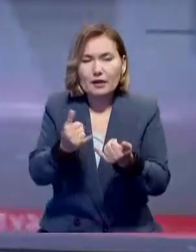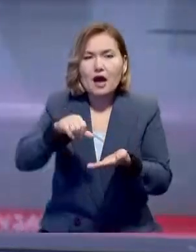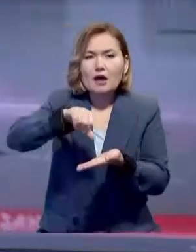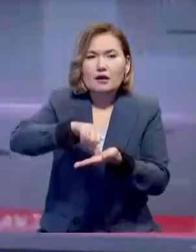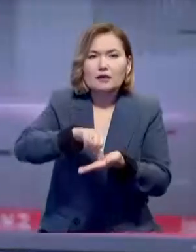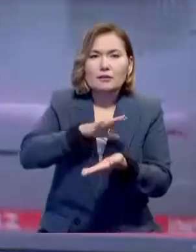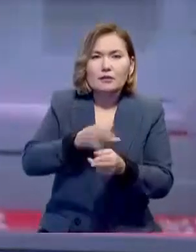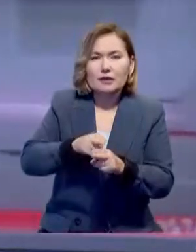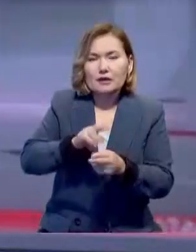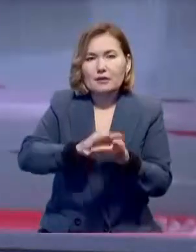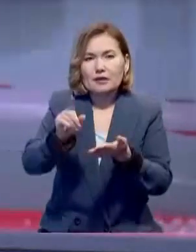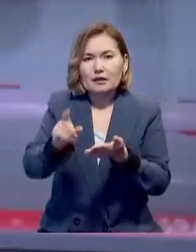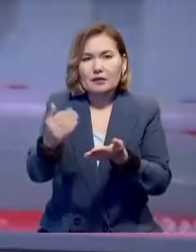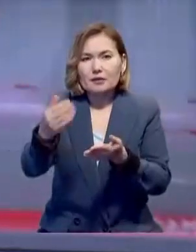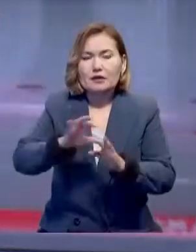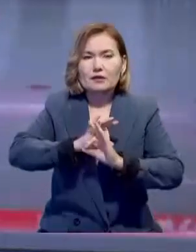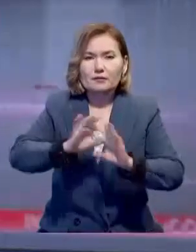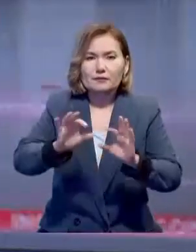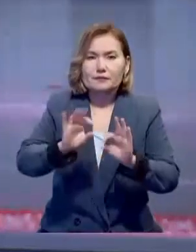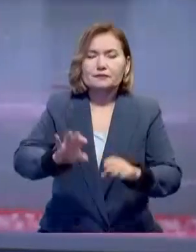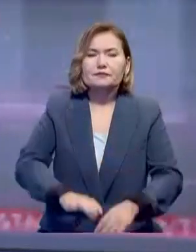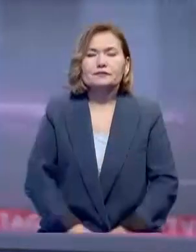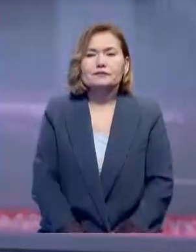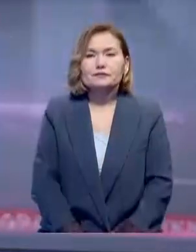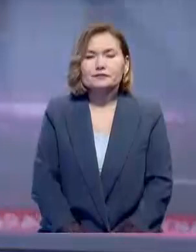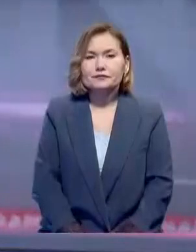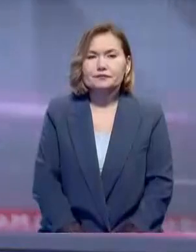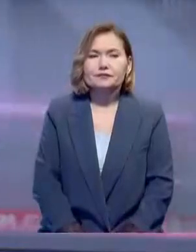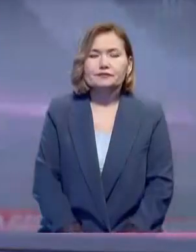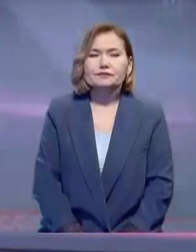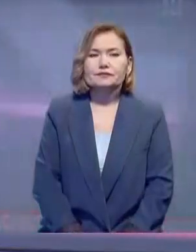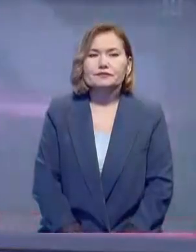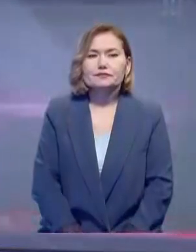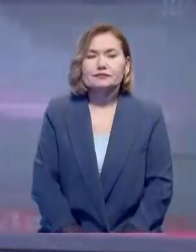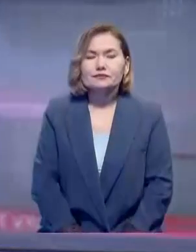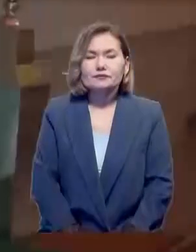сарапшылар қатысты. Толығырақ меншікті тілшіміз Нұрбек Бекен тарқатсын.